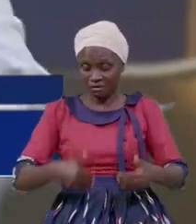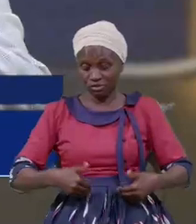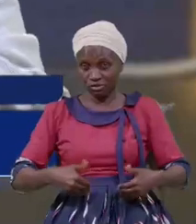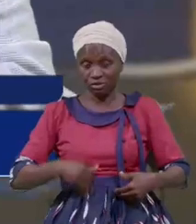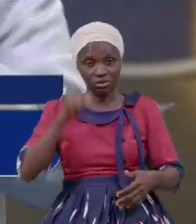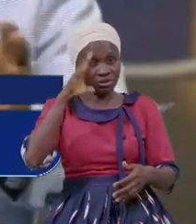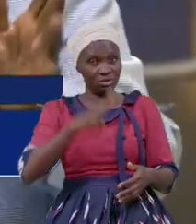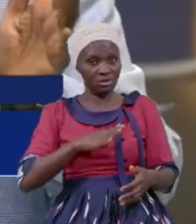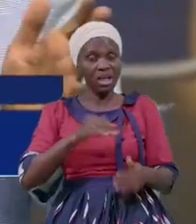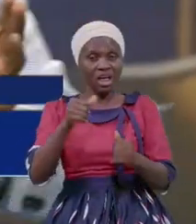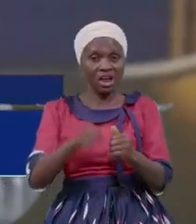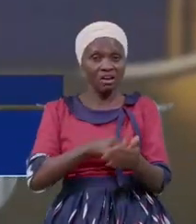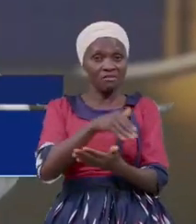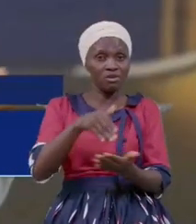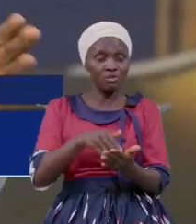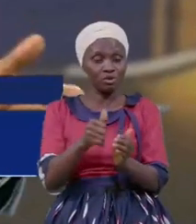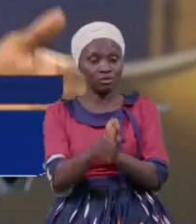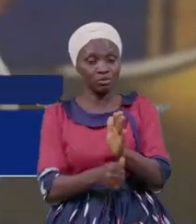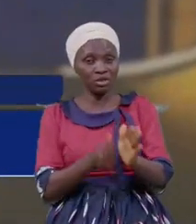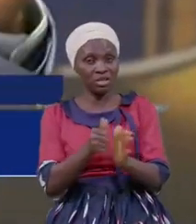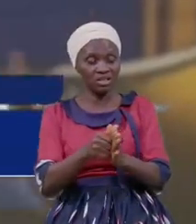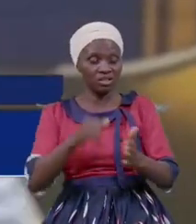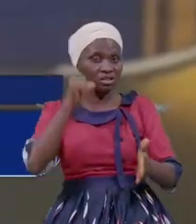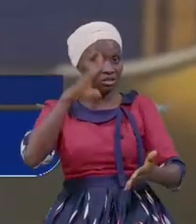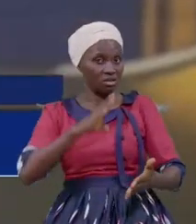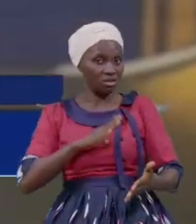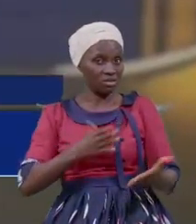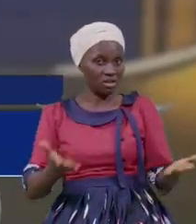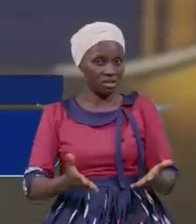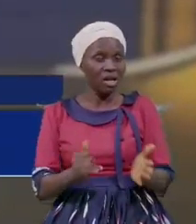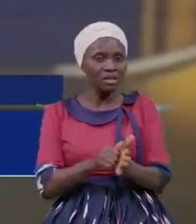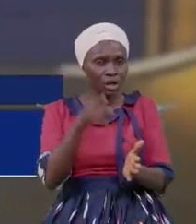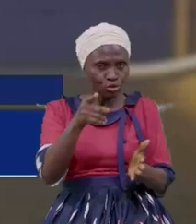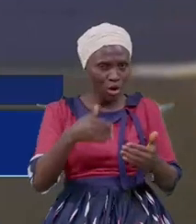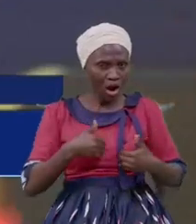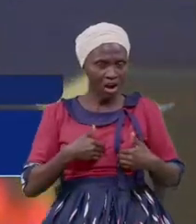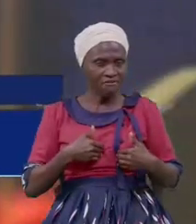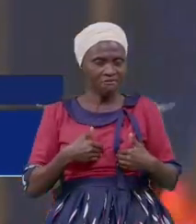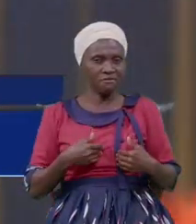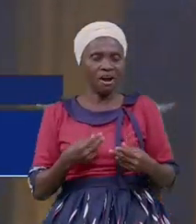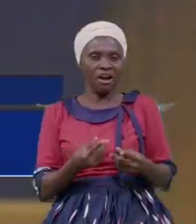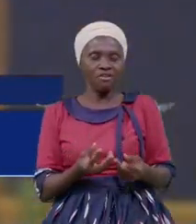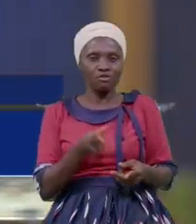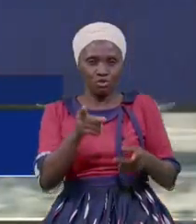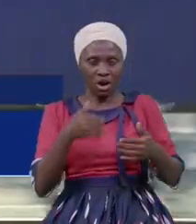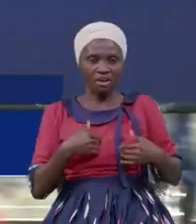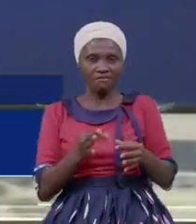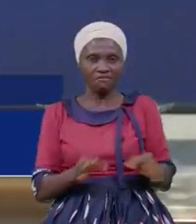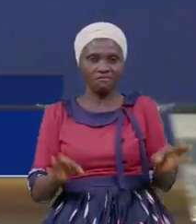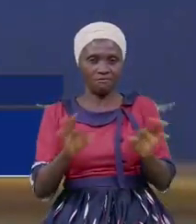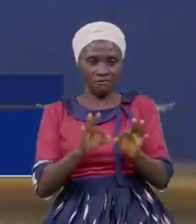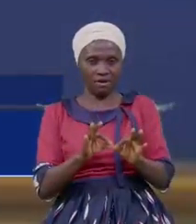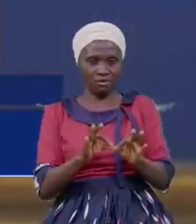toute femme dans la moyenne qui a des valeurs et qui est motivé par des valeurs chaque fois que tu te